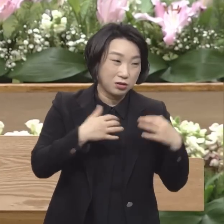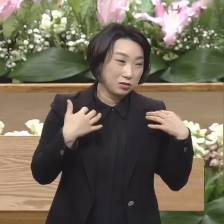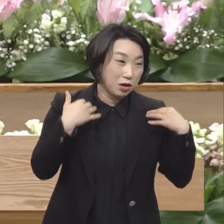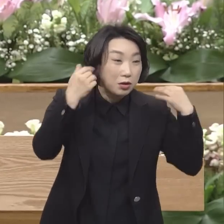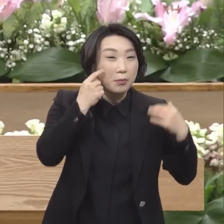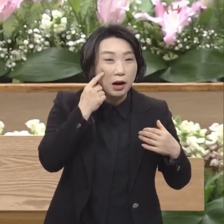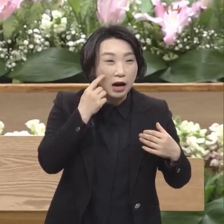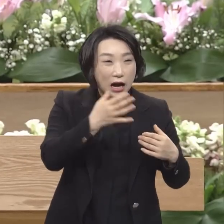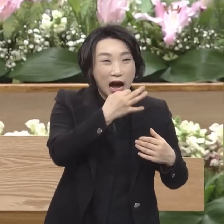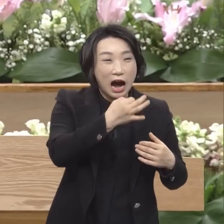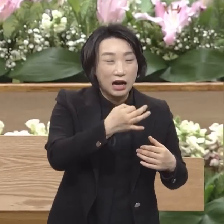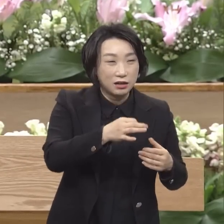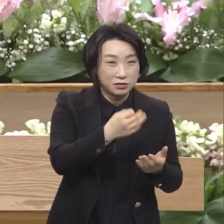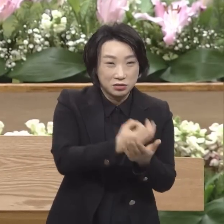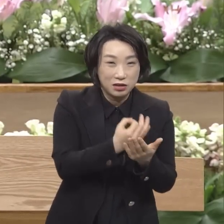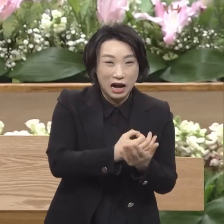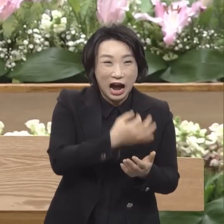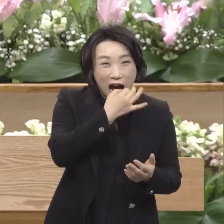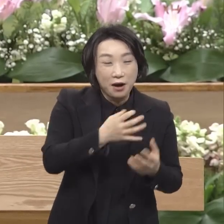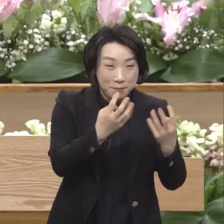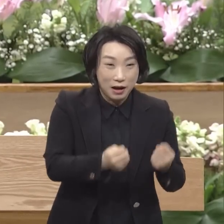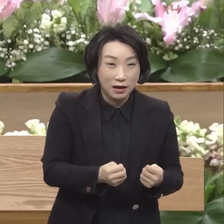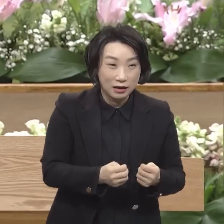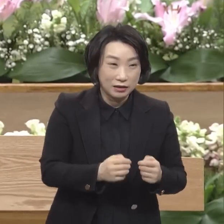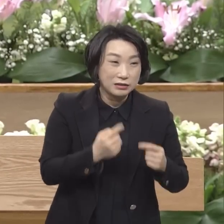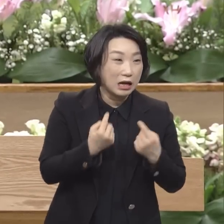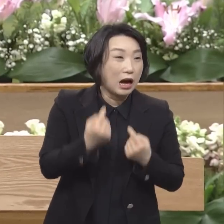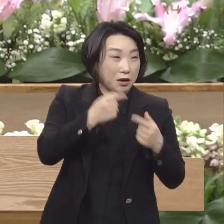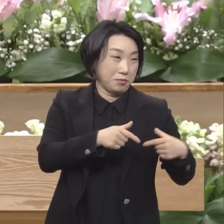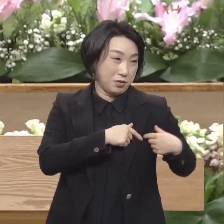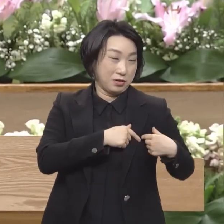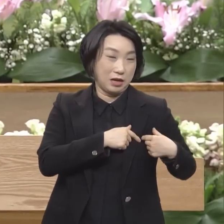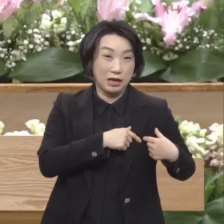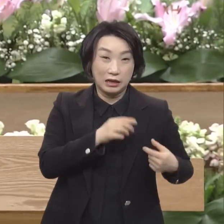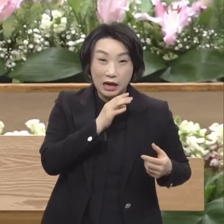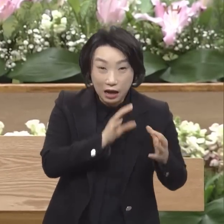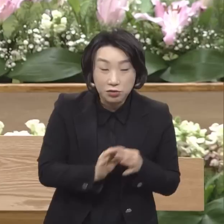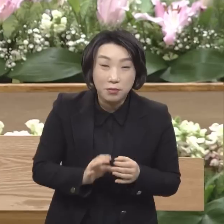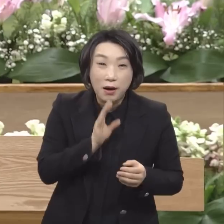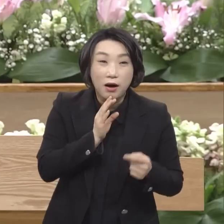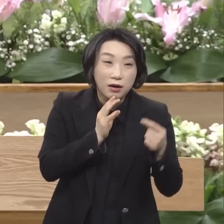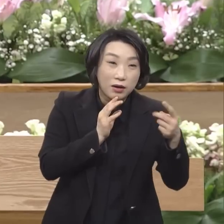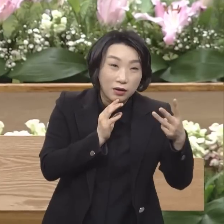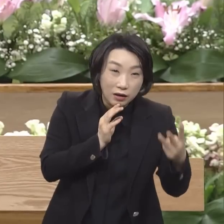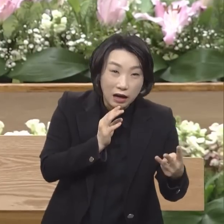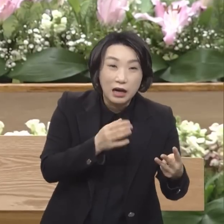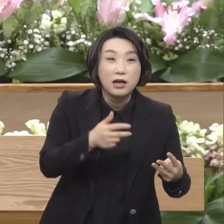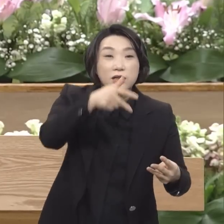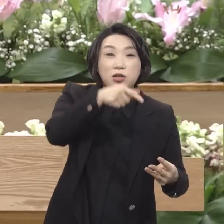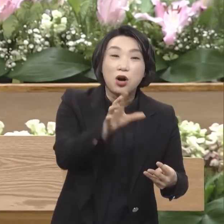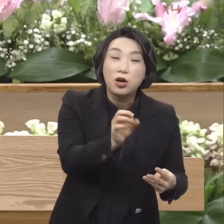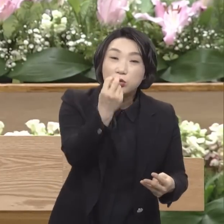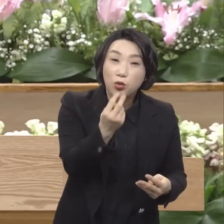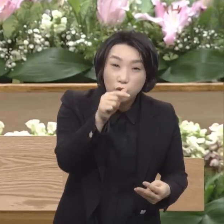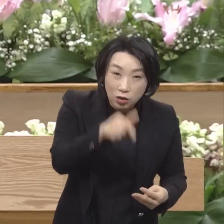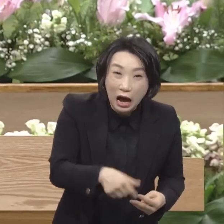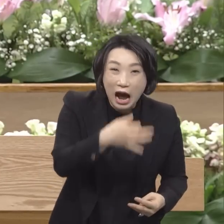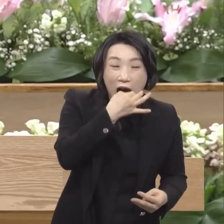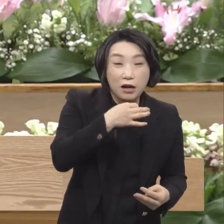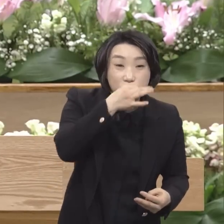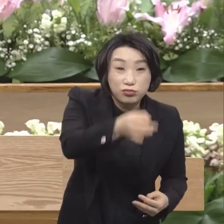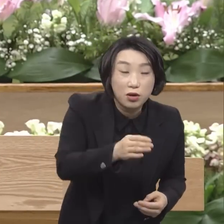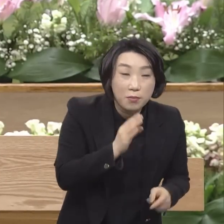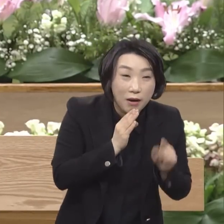욕심이 강하지요. 좀 나이 먹으면 명예욕이 강하지요. 이 세 가지를 욕이라고 하는데, 그래서